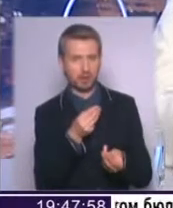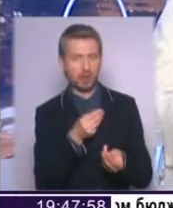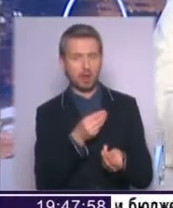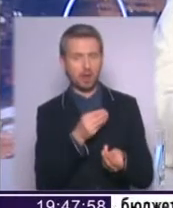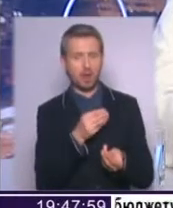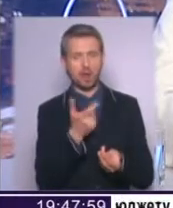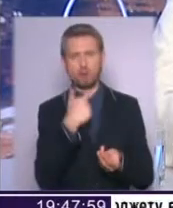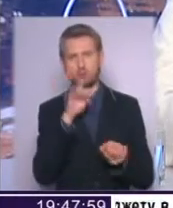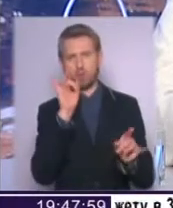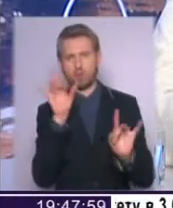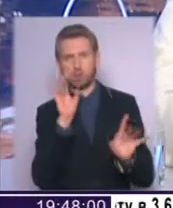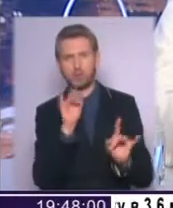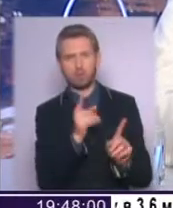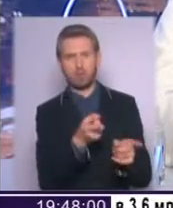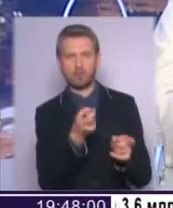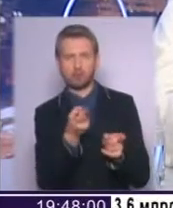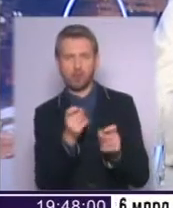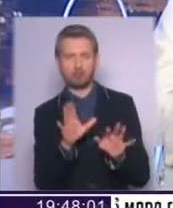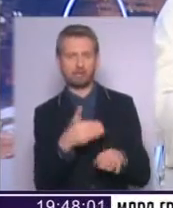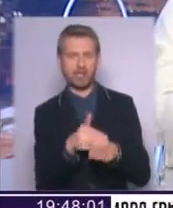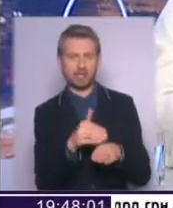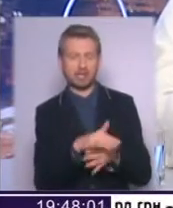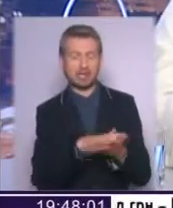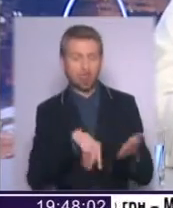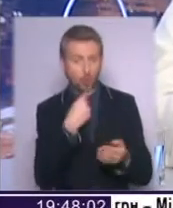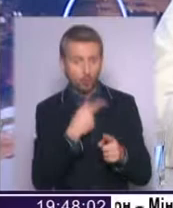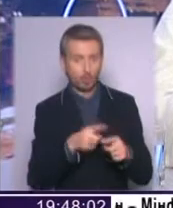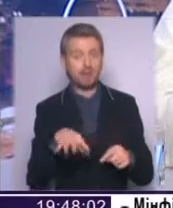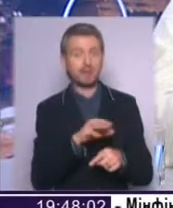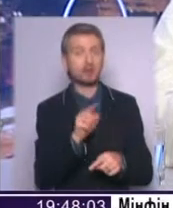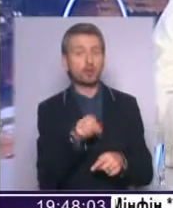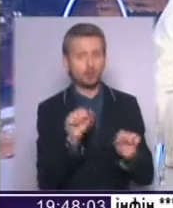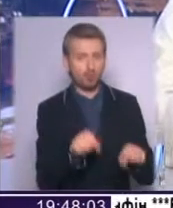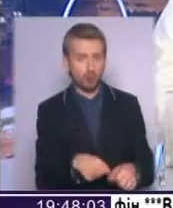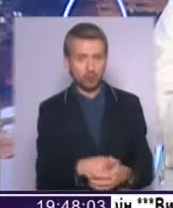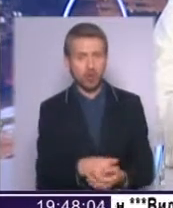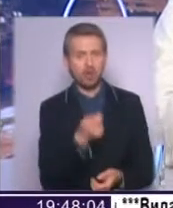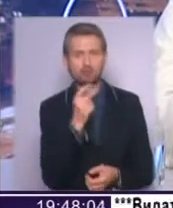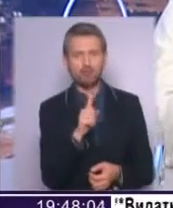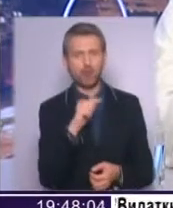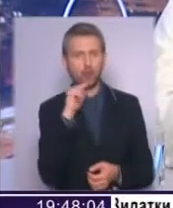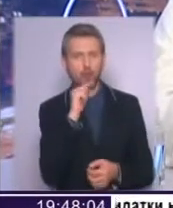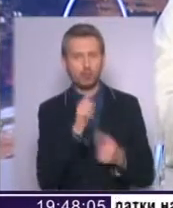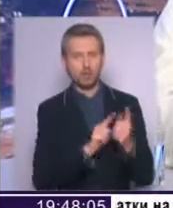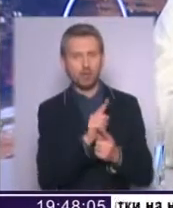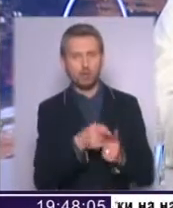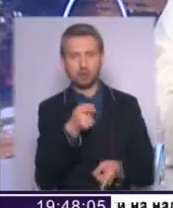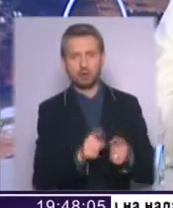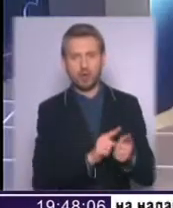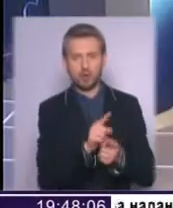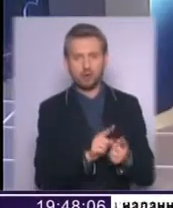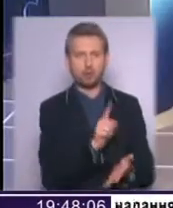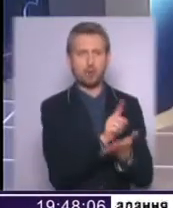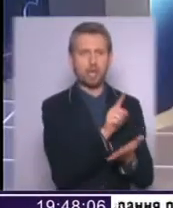популізмом виманюються лише кредити і далі говориться, значить, оце все, на що він здатний. Жодної економічної реформи, реальної реформи, ні податкові схеми,